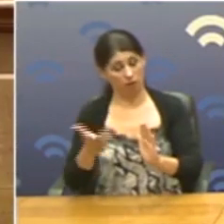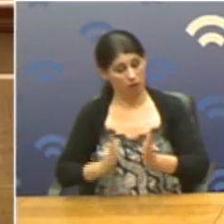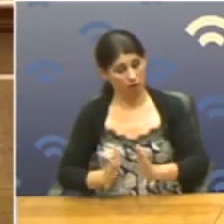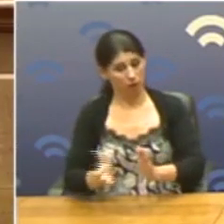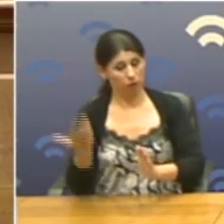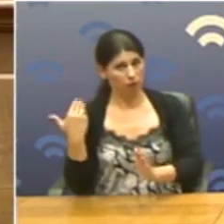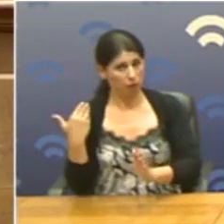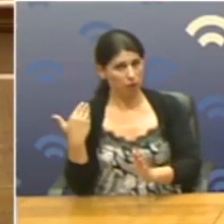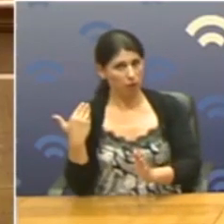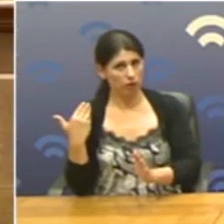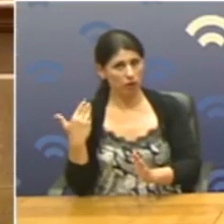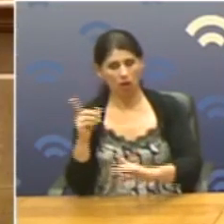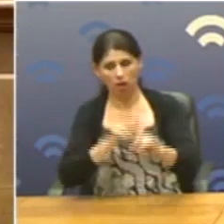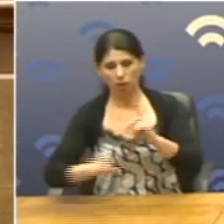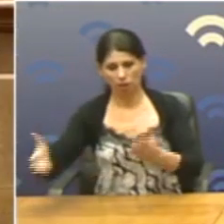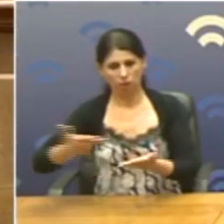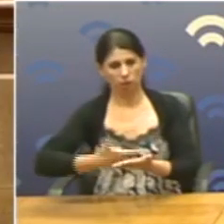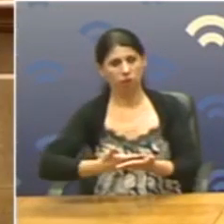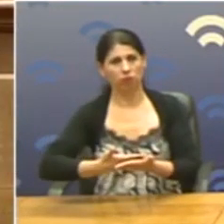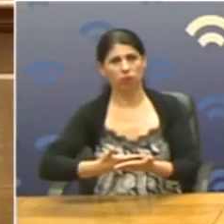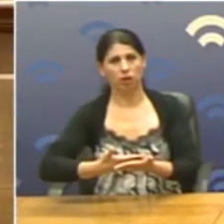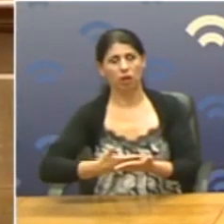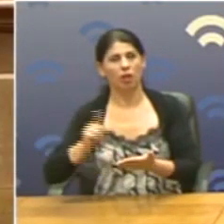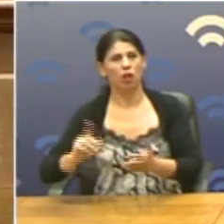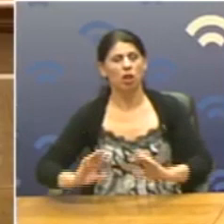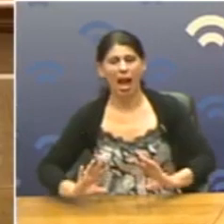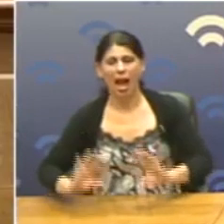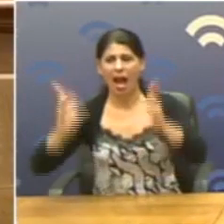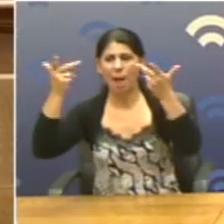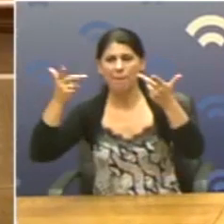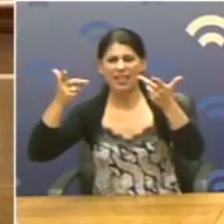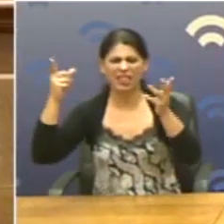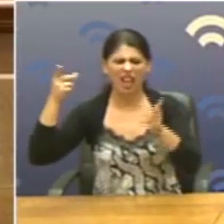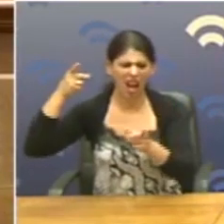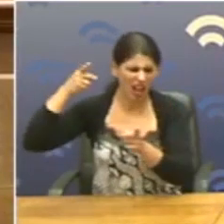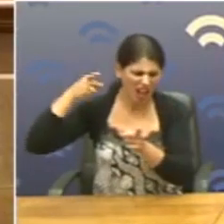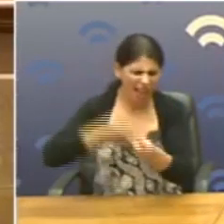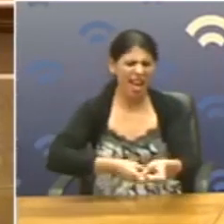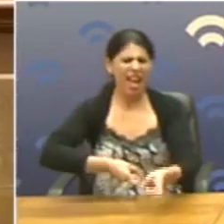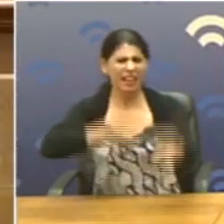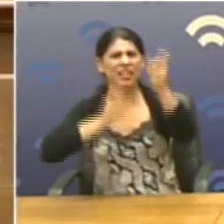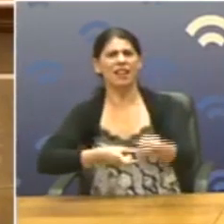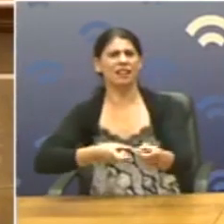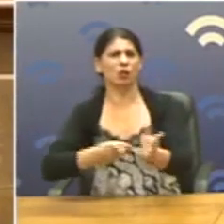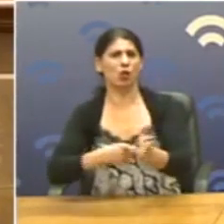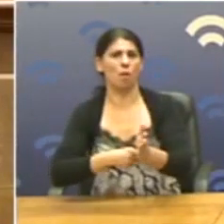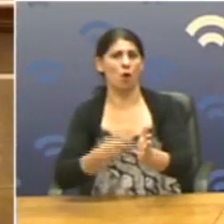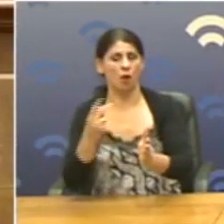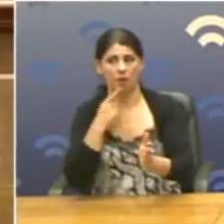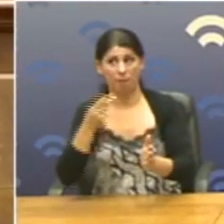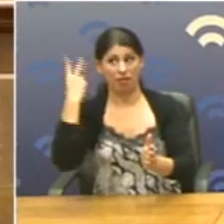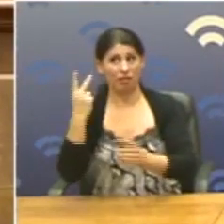πιο πρόσφατα. Ποιος έφερε τον απεργοκτόνο νόμο πριν 2 χρόνια? Αρκετά λοιπόν σας λέμε